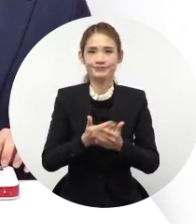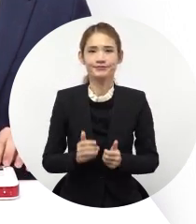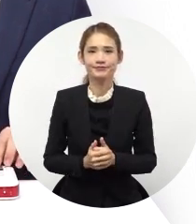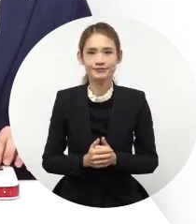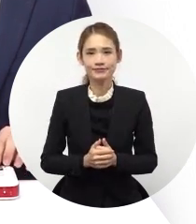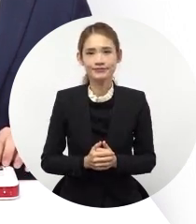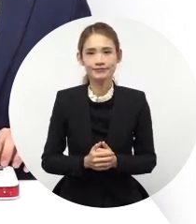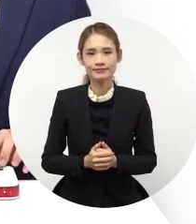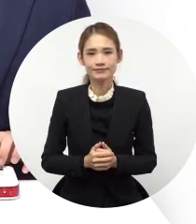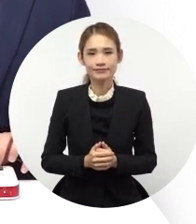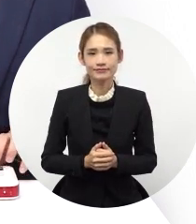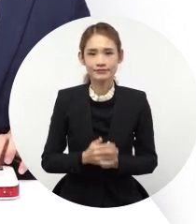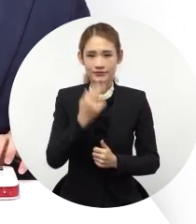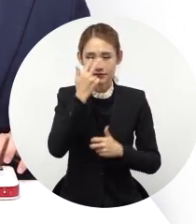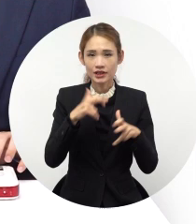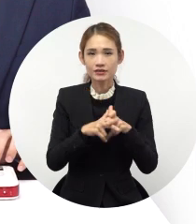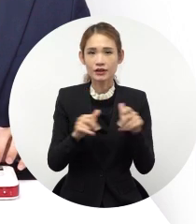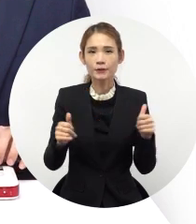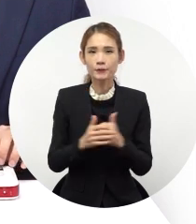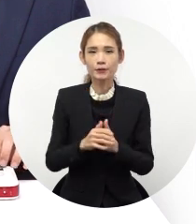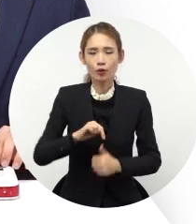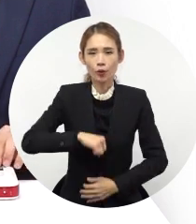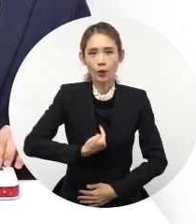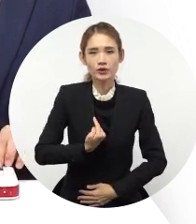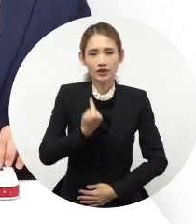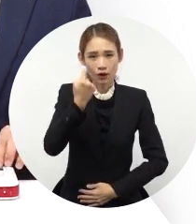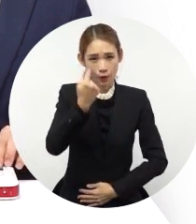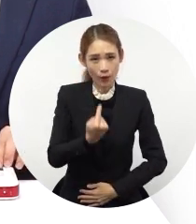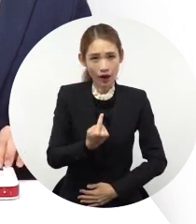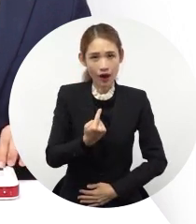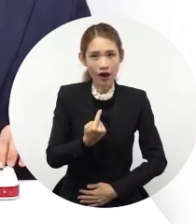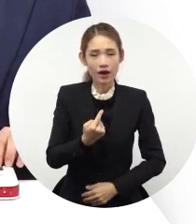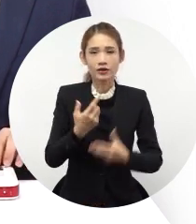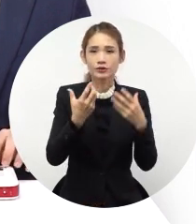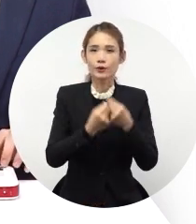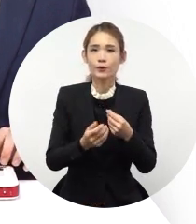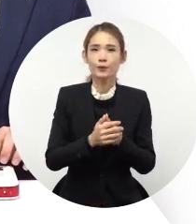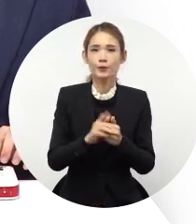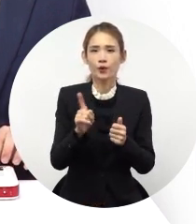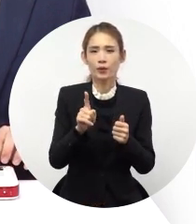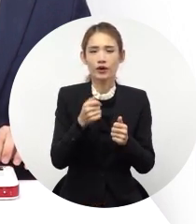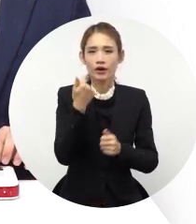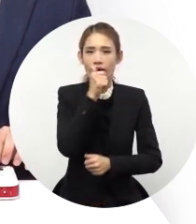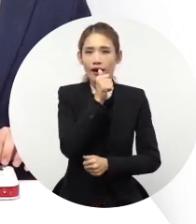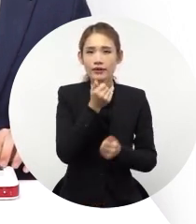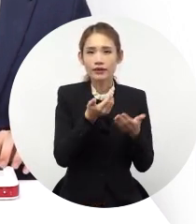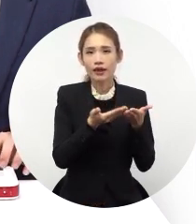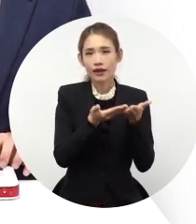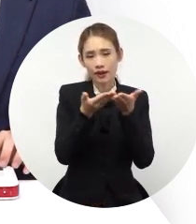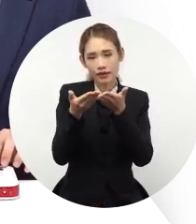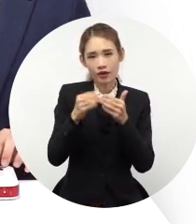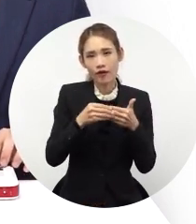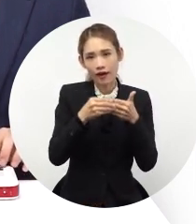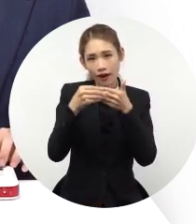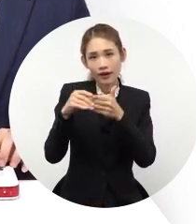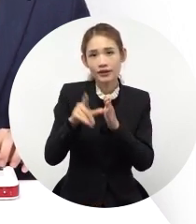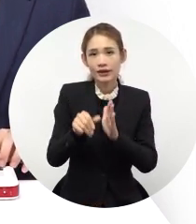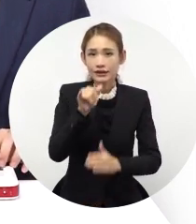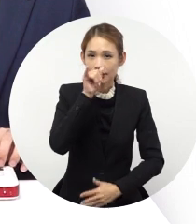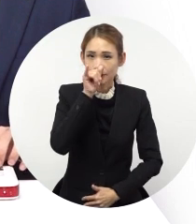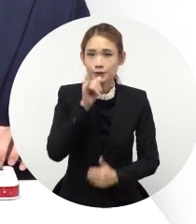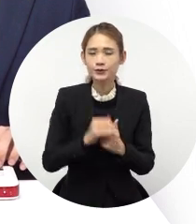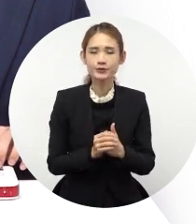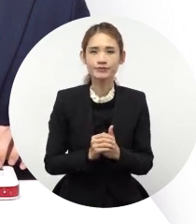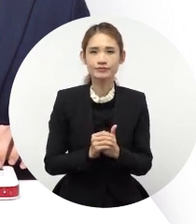중요합니다. 또 시각장애 당사자가 혼자 왔을 경우에 어딘가에 안내해서 가야 할 경우들이 있습니다. 그럴